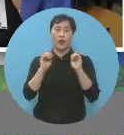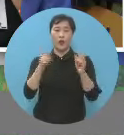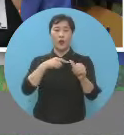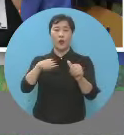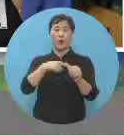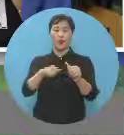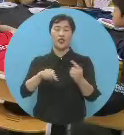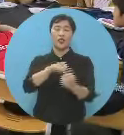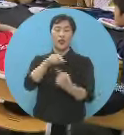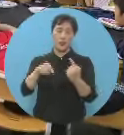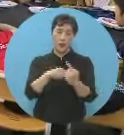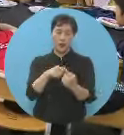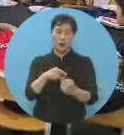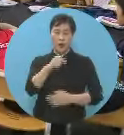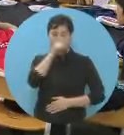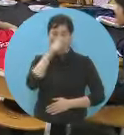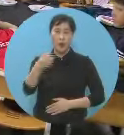있습니다.